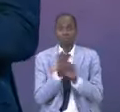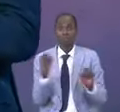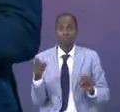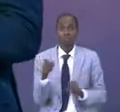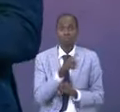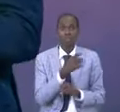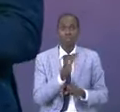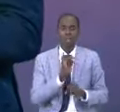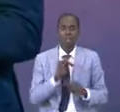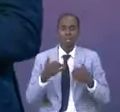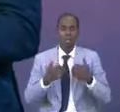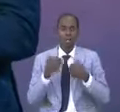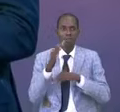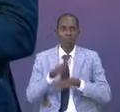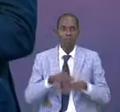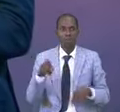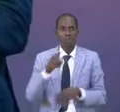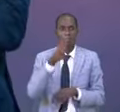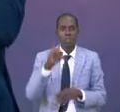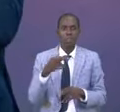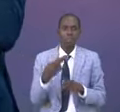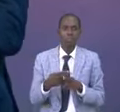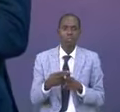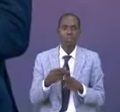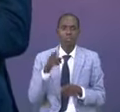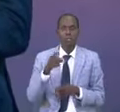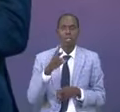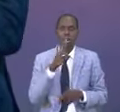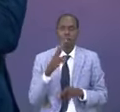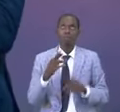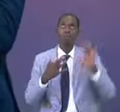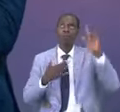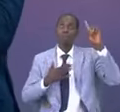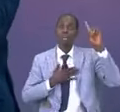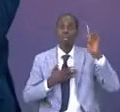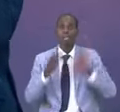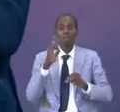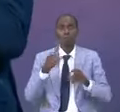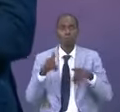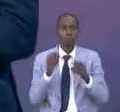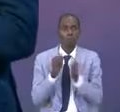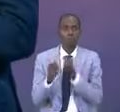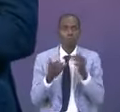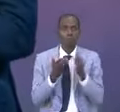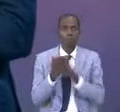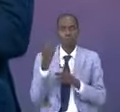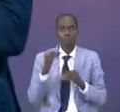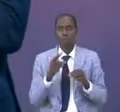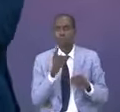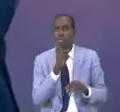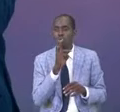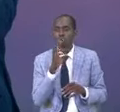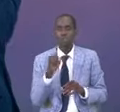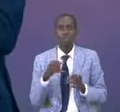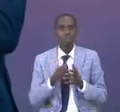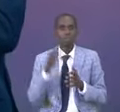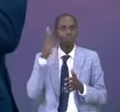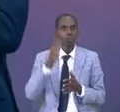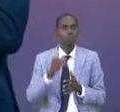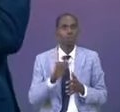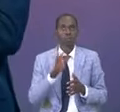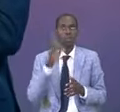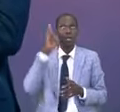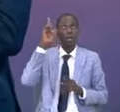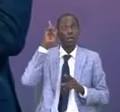serai avec toi et les fleuves ils ne te submergeront point c'est une image dans le feu il